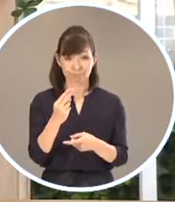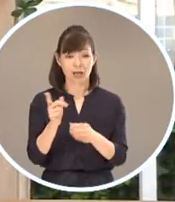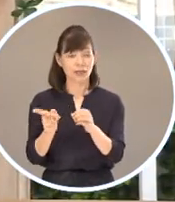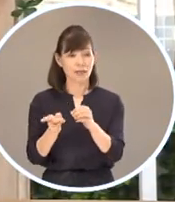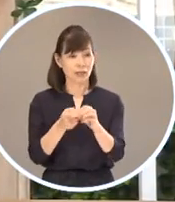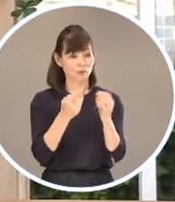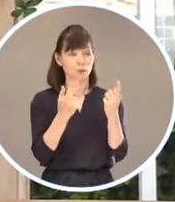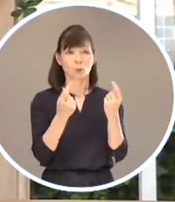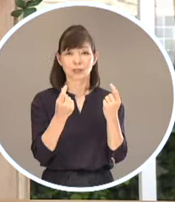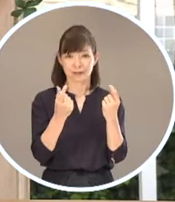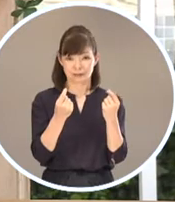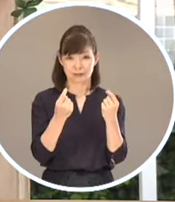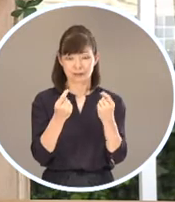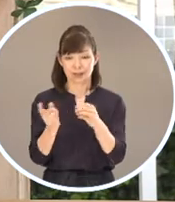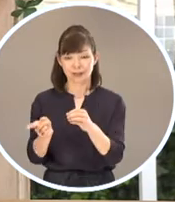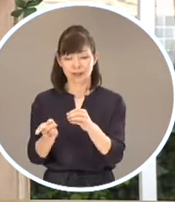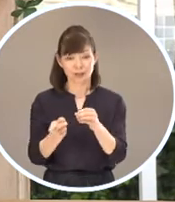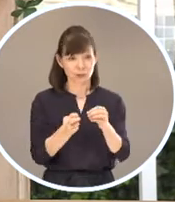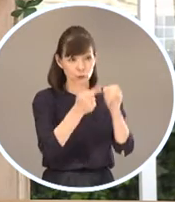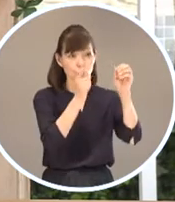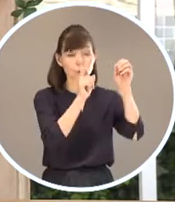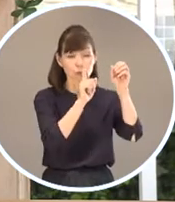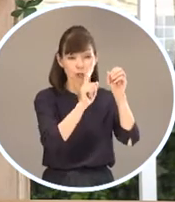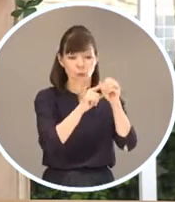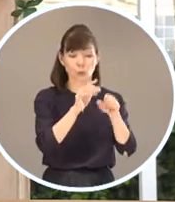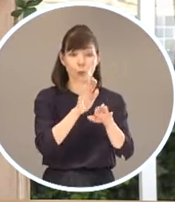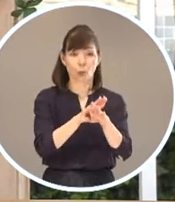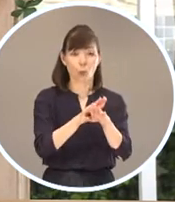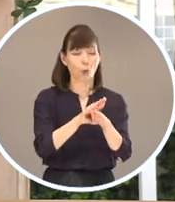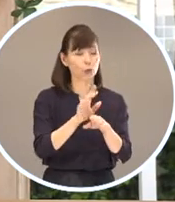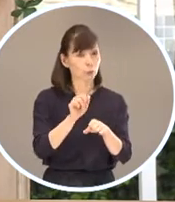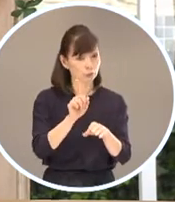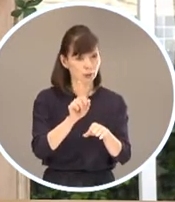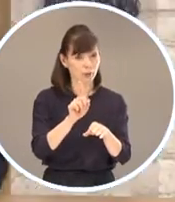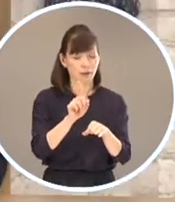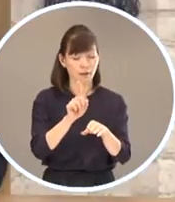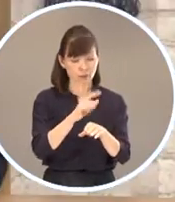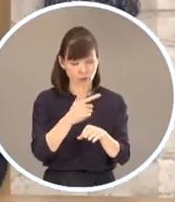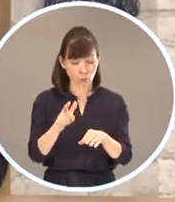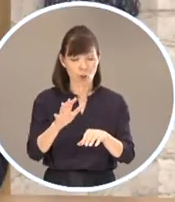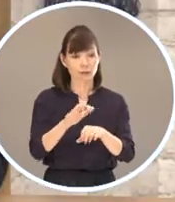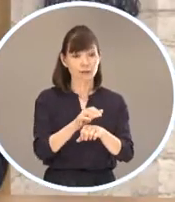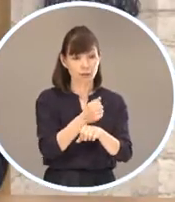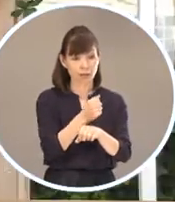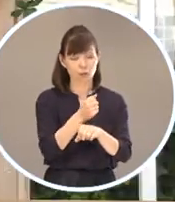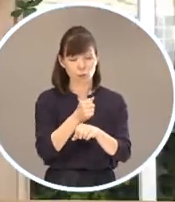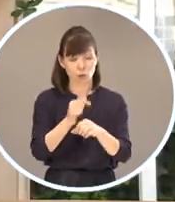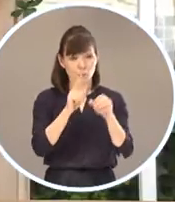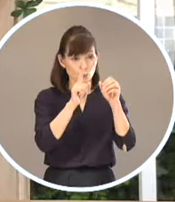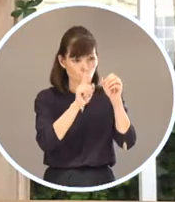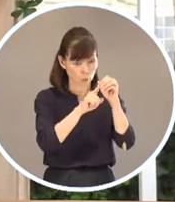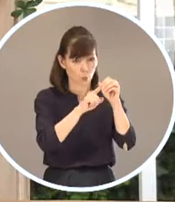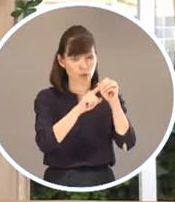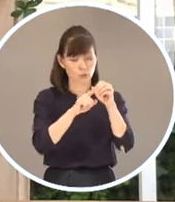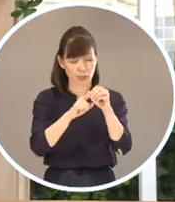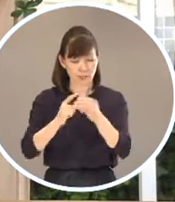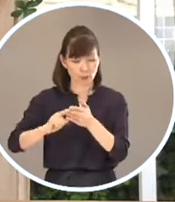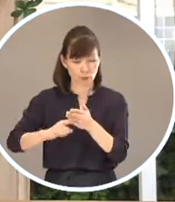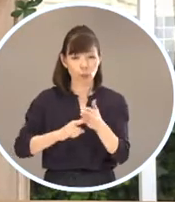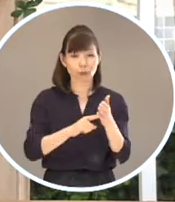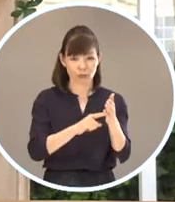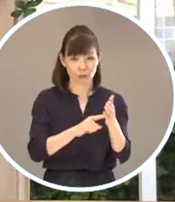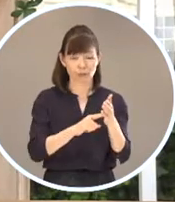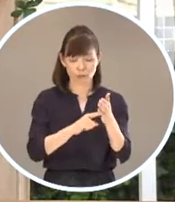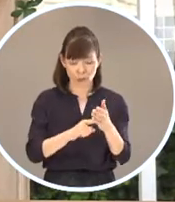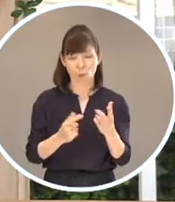ですね。おヒットを打つためにはどうすればいいのか、三振を、取るためにはどうすればいいのかね。選手はね、そういった目標に向かって努力しているわけですからね。なんか一緒な